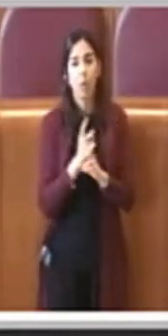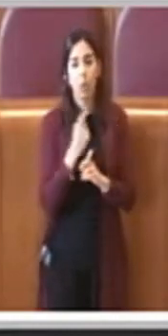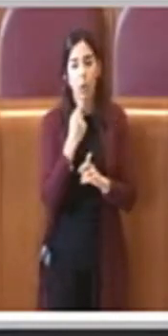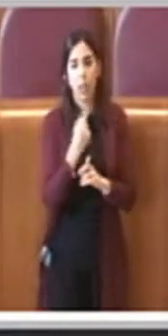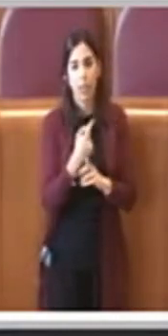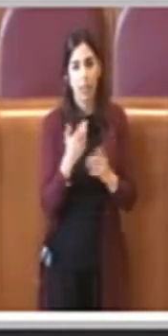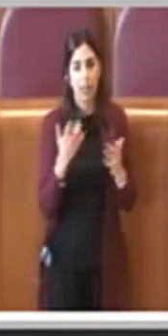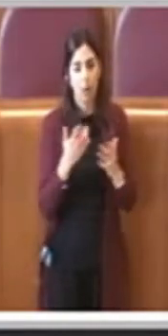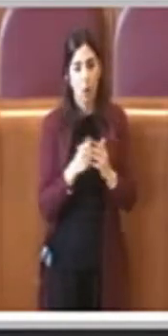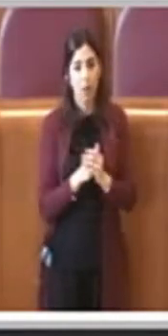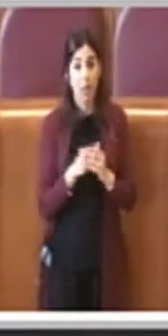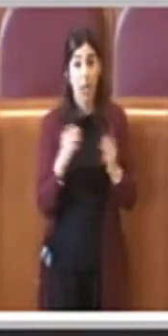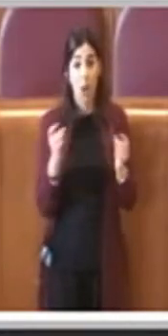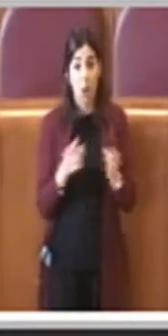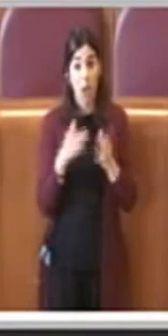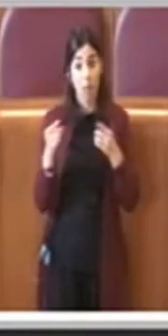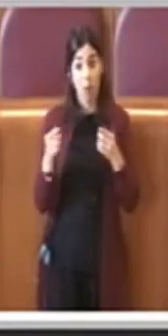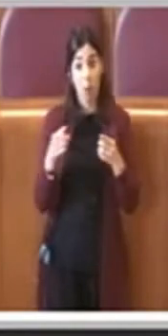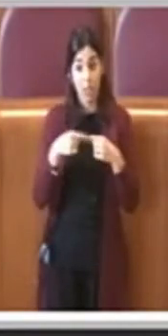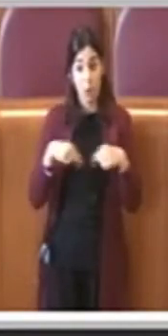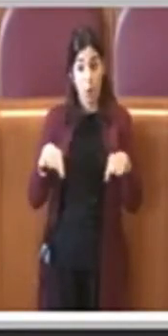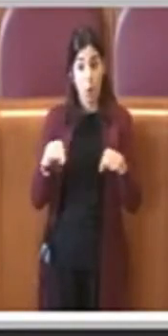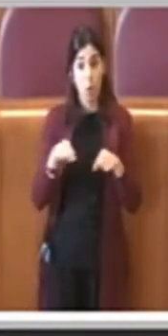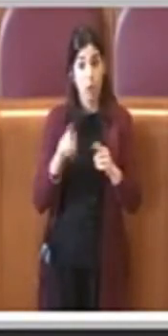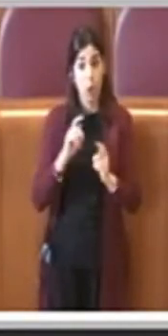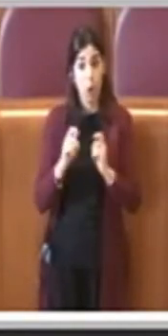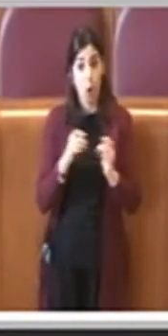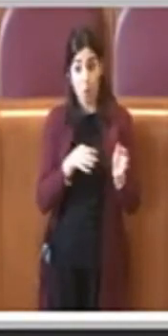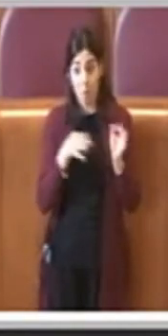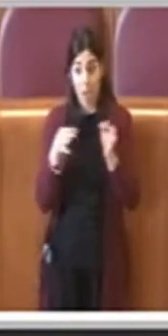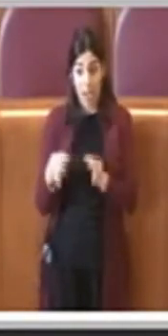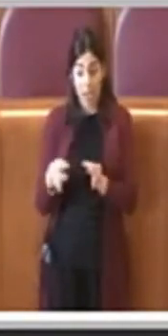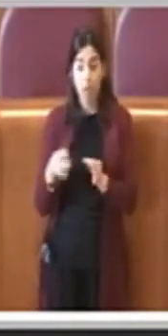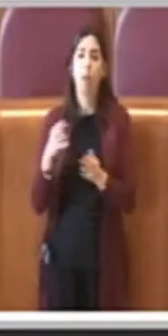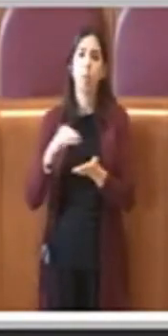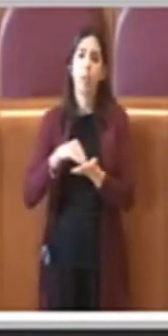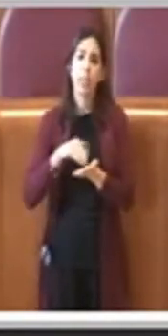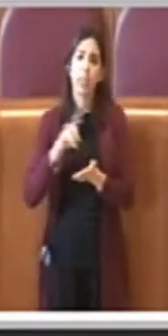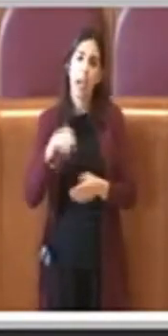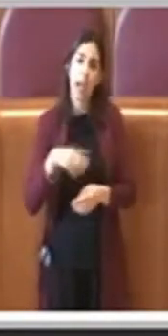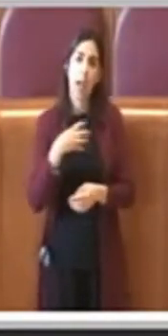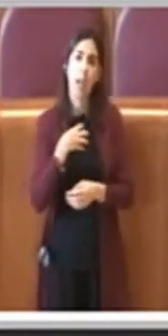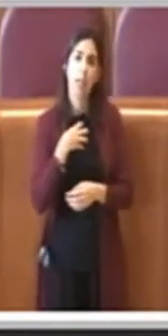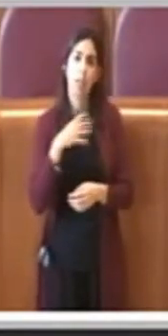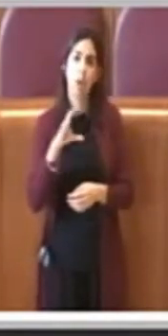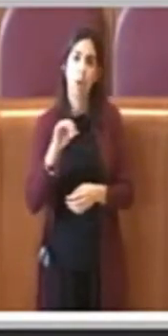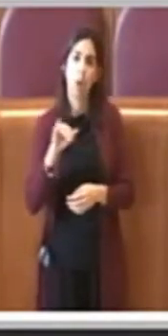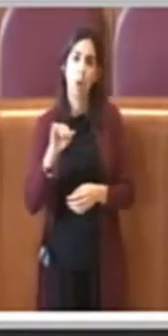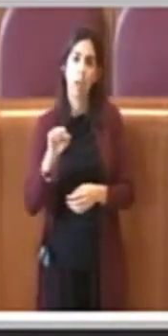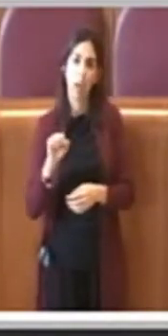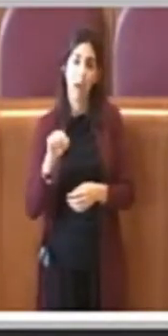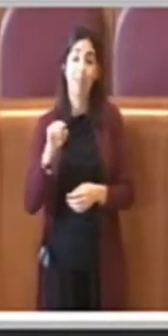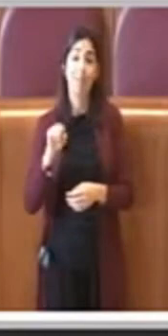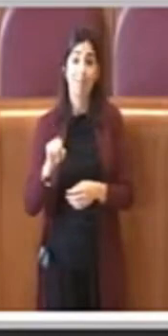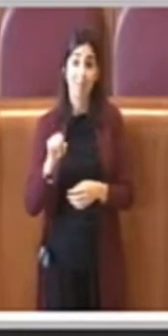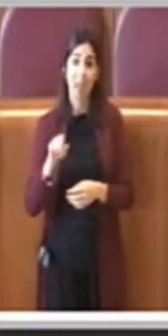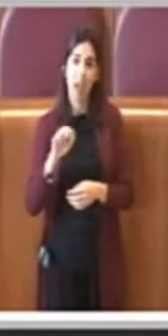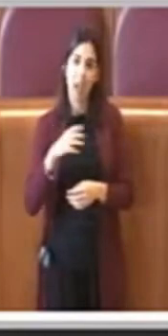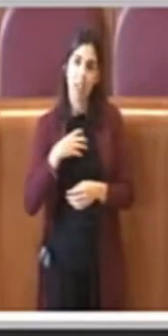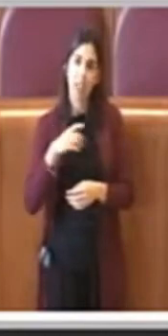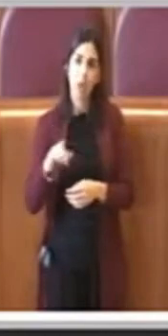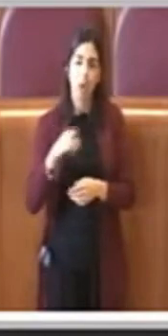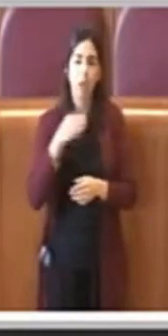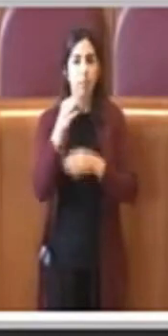che in quell'occasione è stato presente l'assessore Coglia, che ha illustrato molto